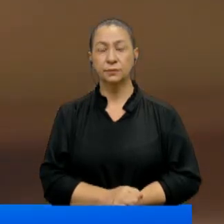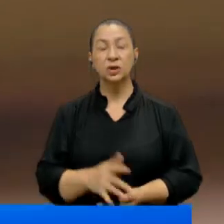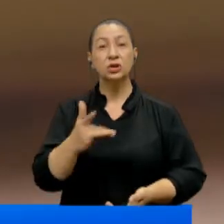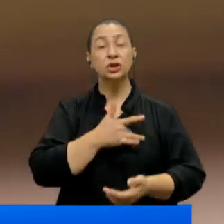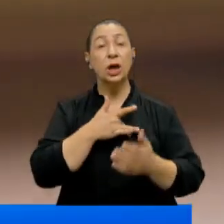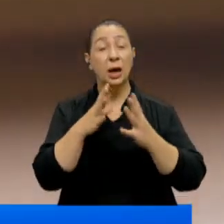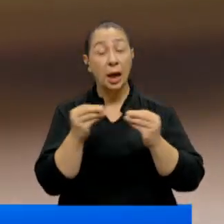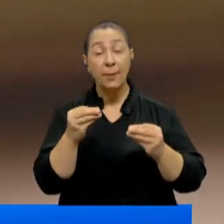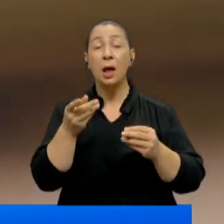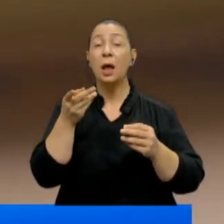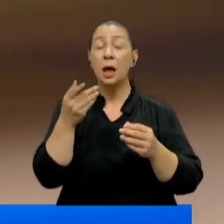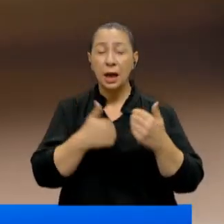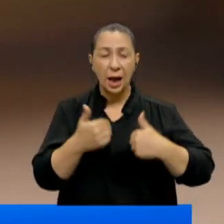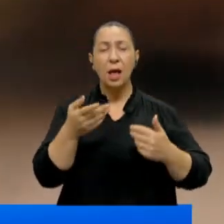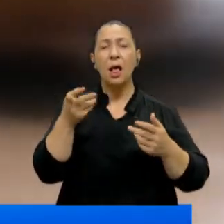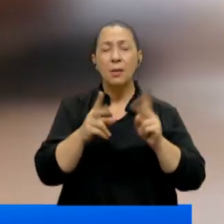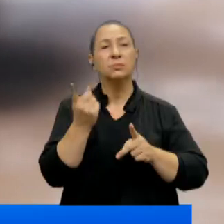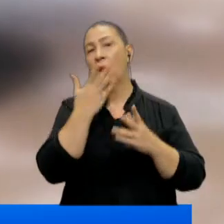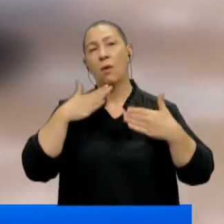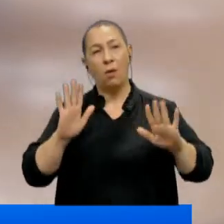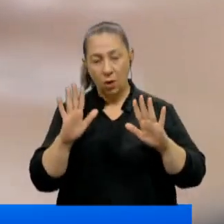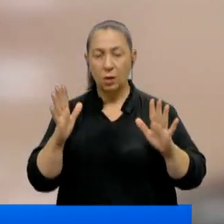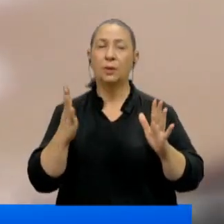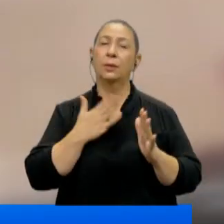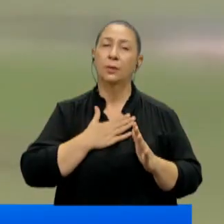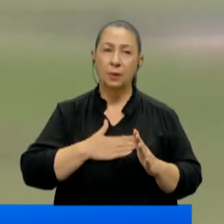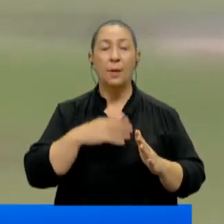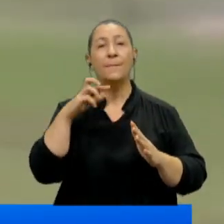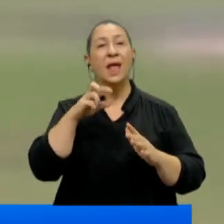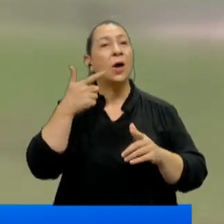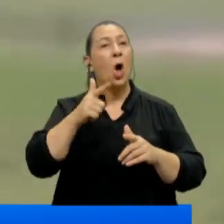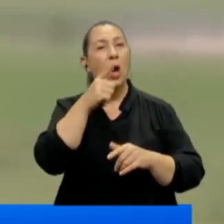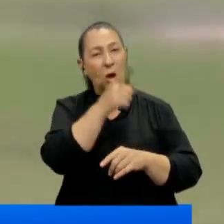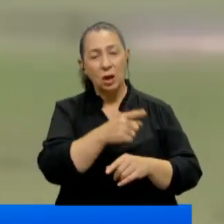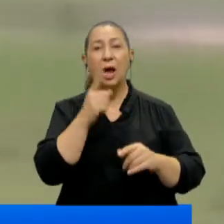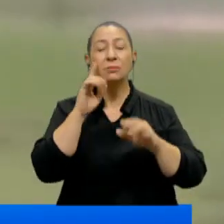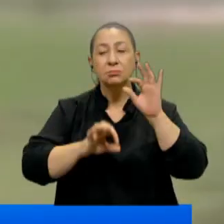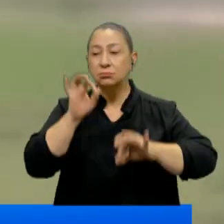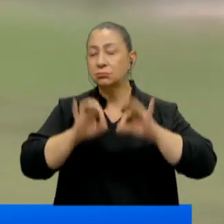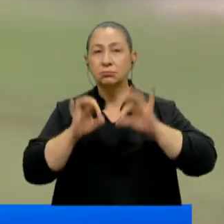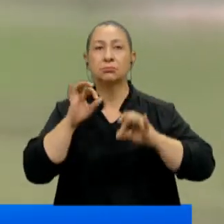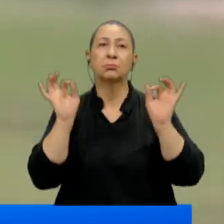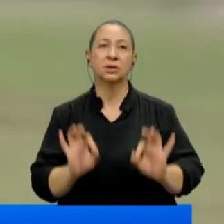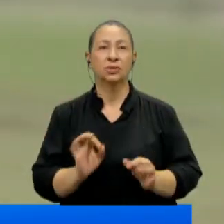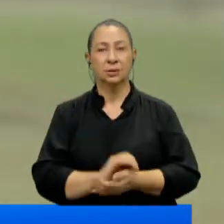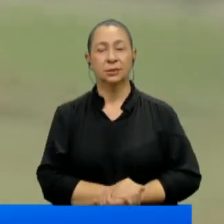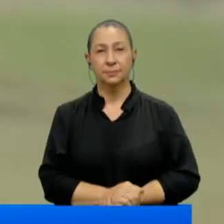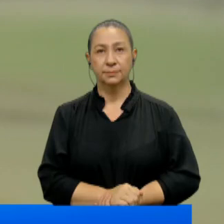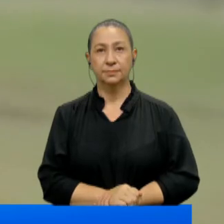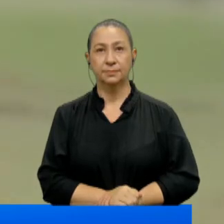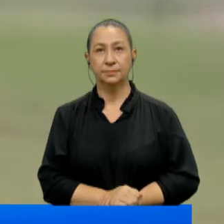Can kaybı ve yaralı olmaması teselli oldu. Yetkililer Pınarlı köyünde hasar tespit çalışması başlattı.